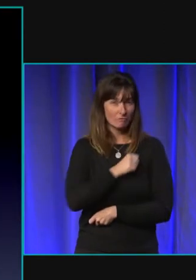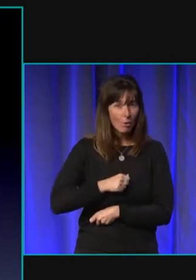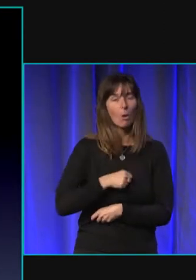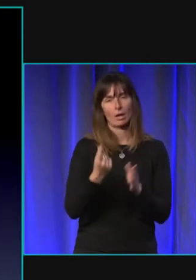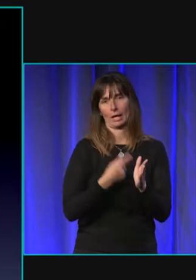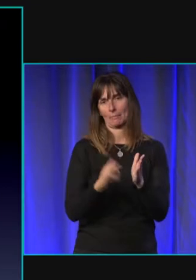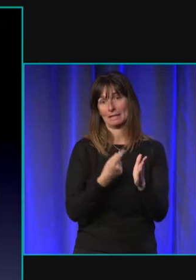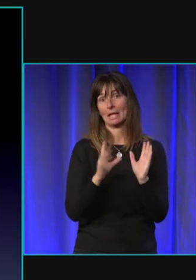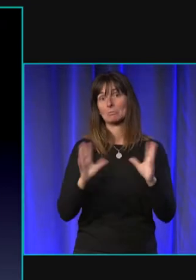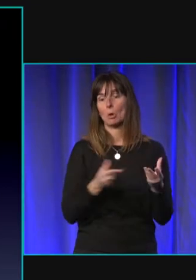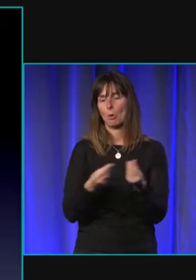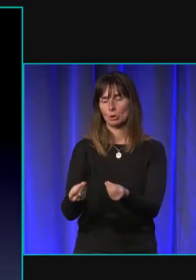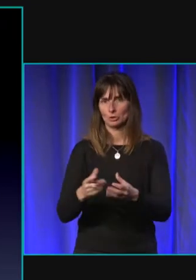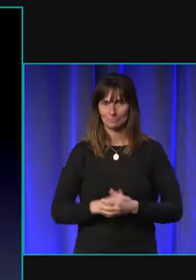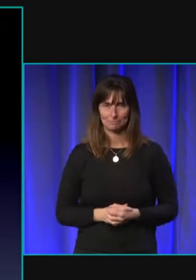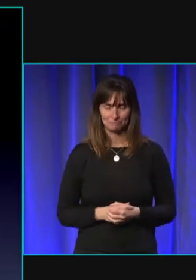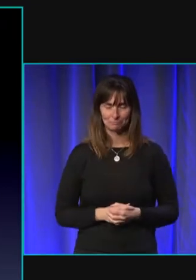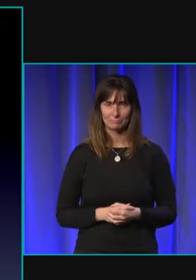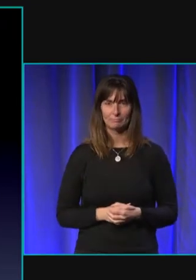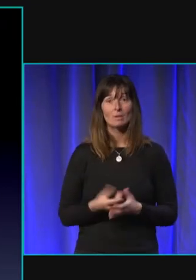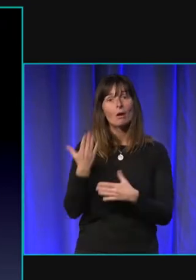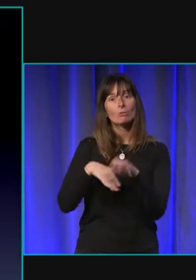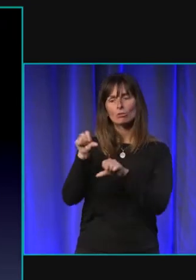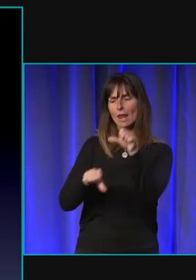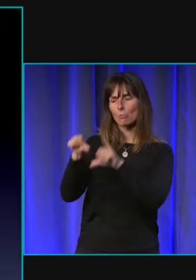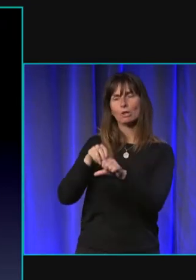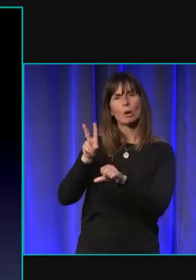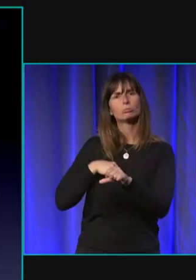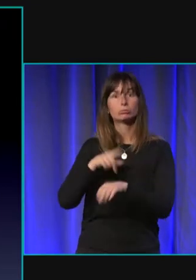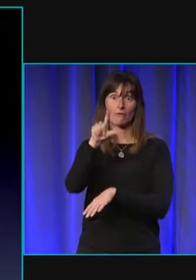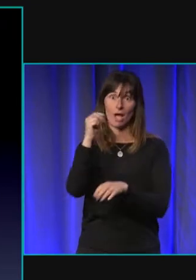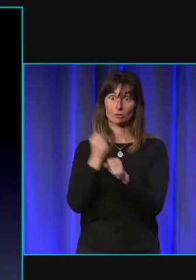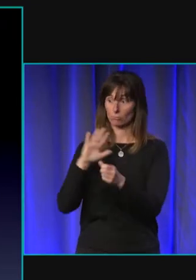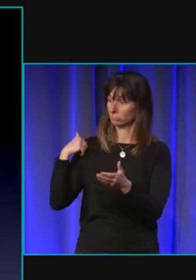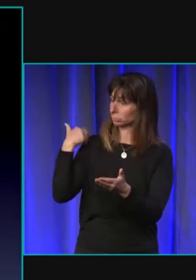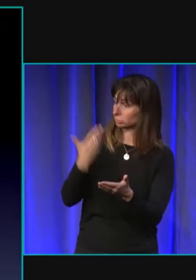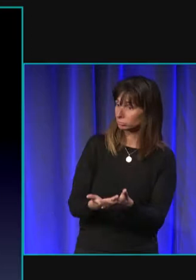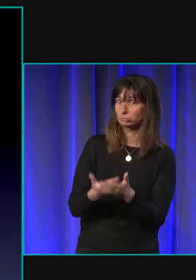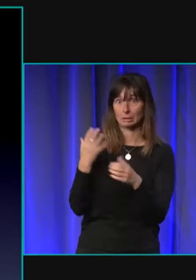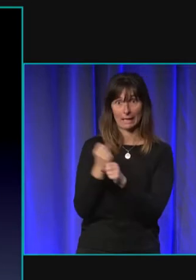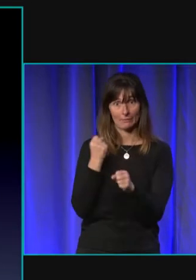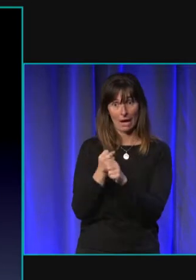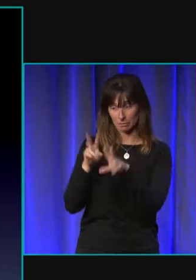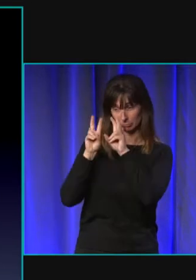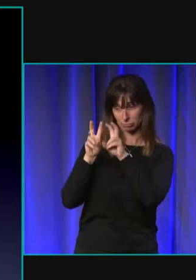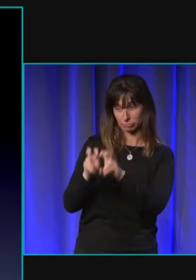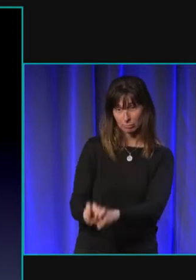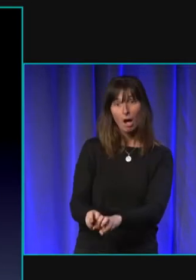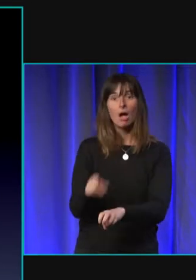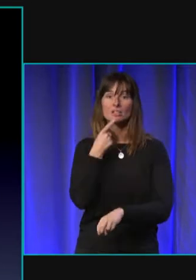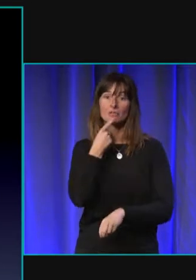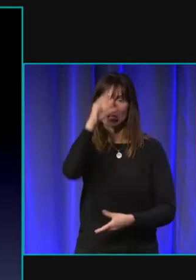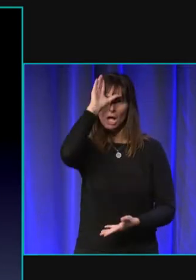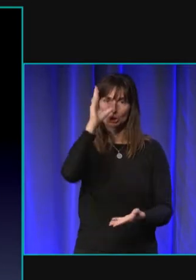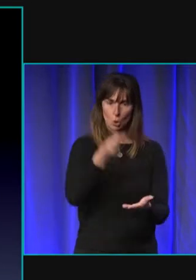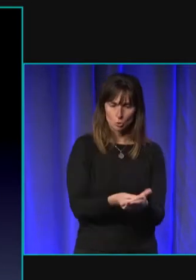Alors, dans mon laboratoire, donc je travaille sur cette question-là depuis une vingtaine d'années maintenant. Donc j'en ai fait mon doctorat que j'ai